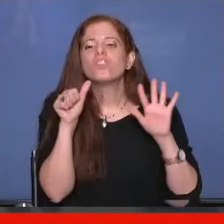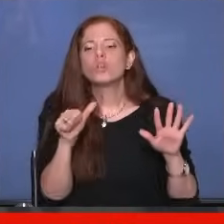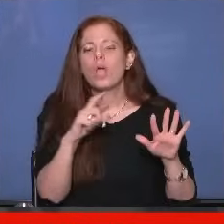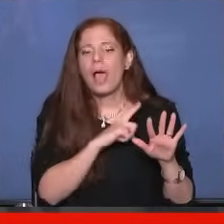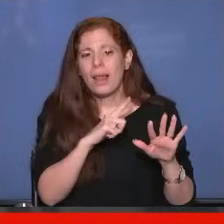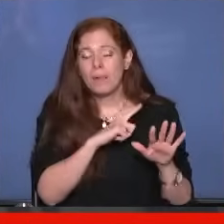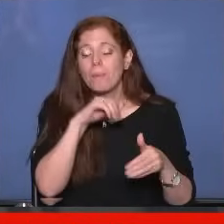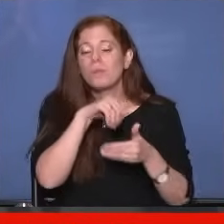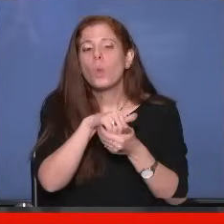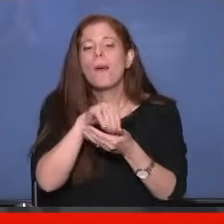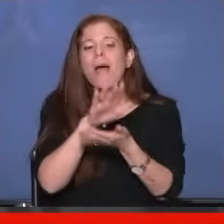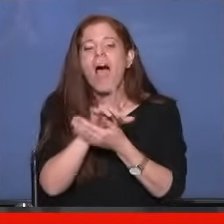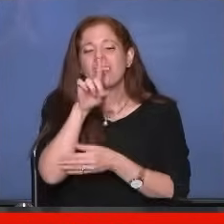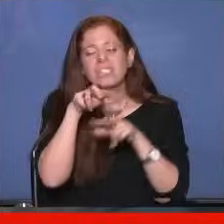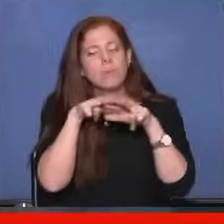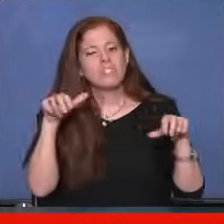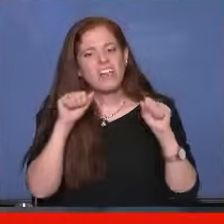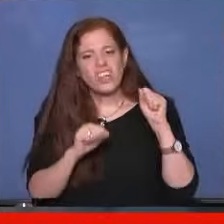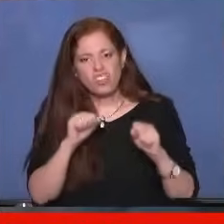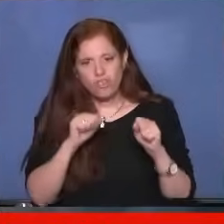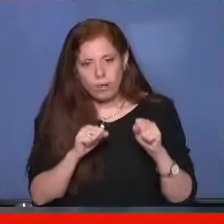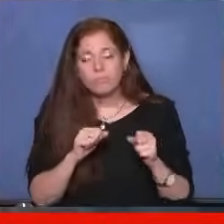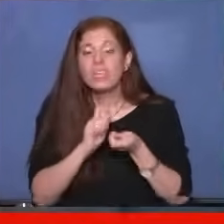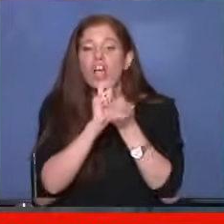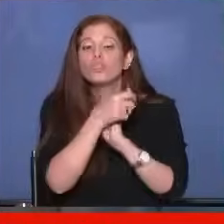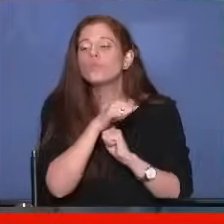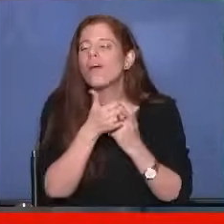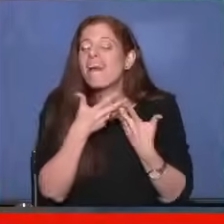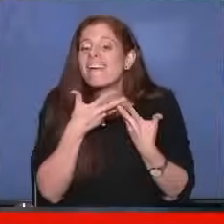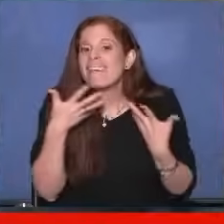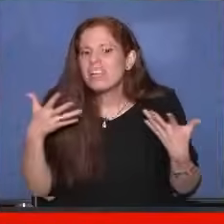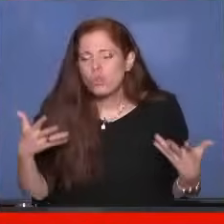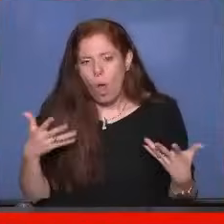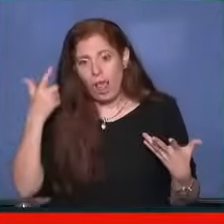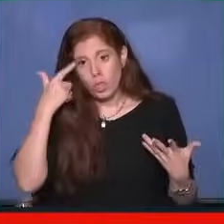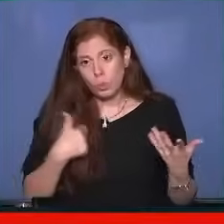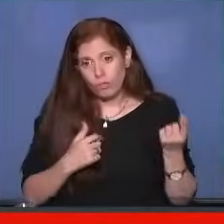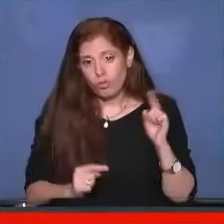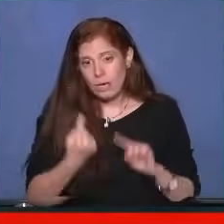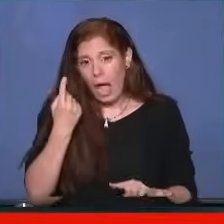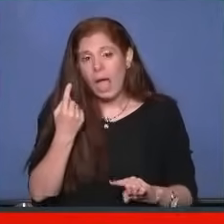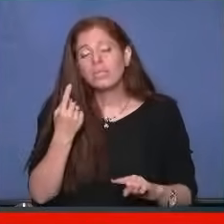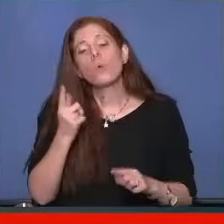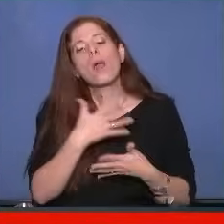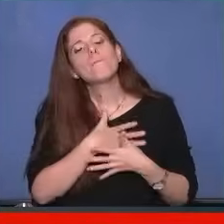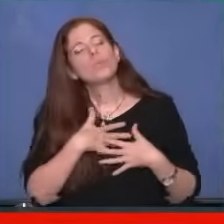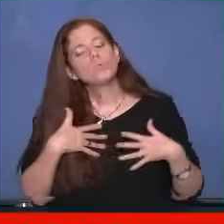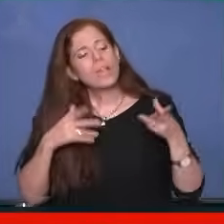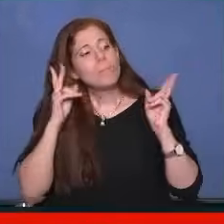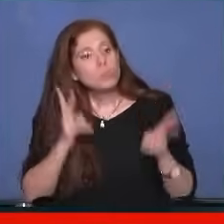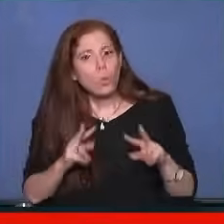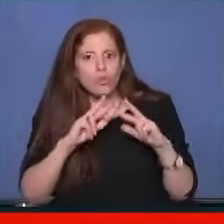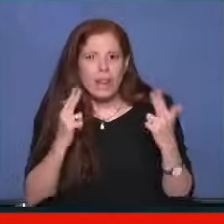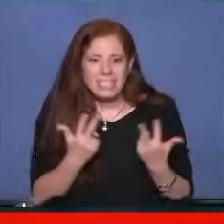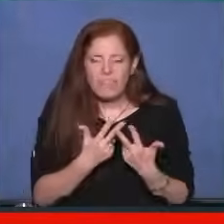מתוכם 11 במצב קשה. השינוי הכי גדול אני חושב שקרה אולי בתחושת המסוגלות של הצוות,